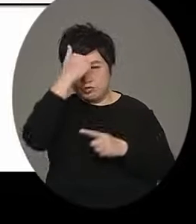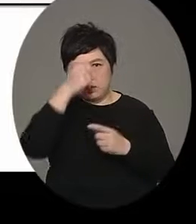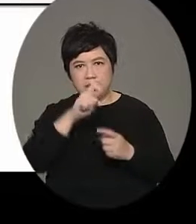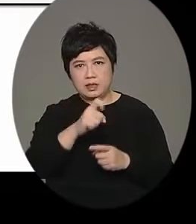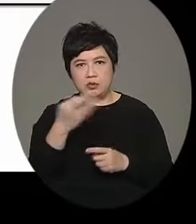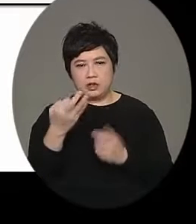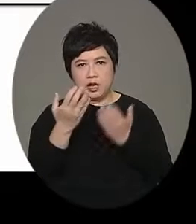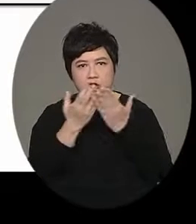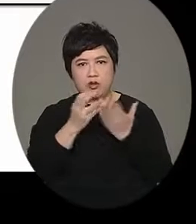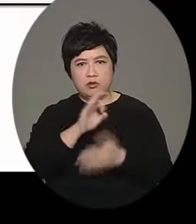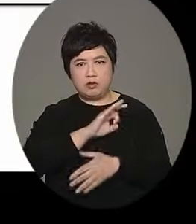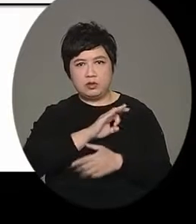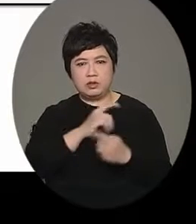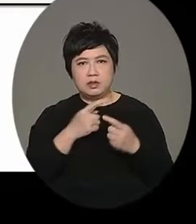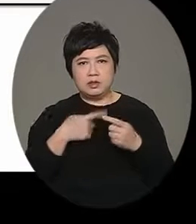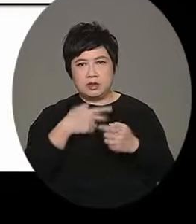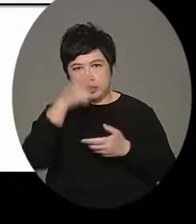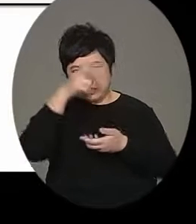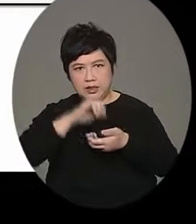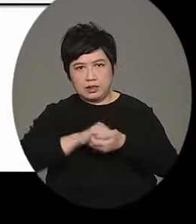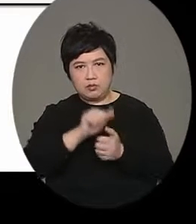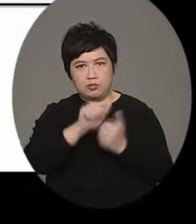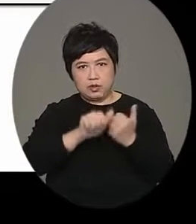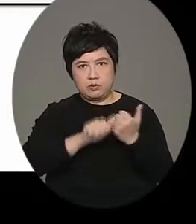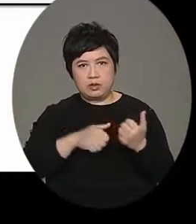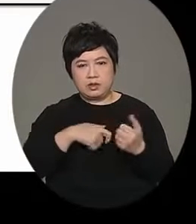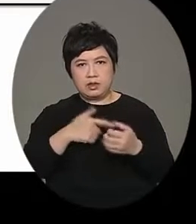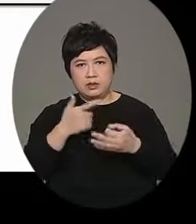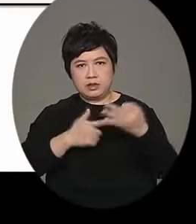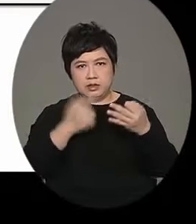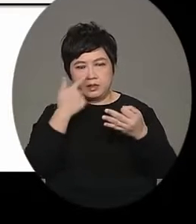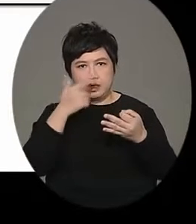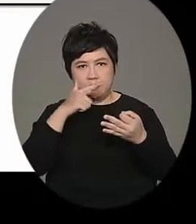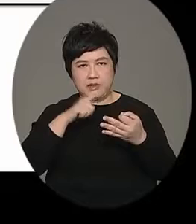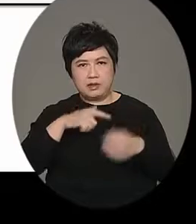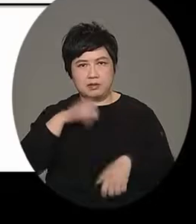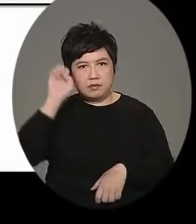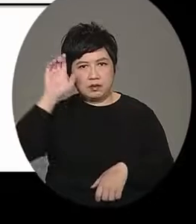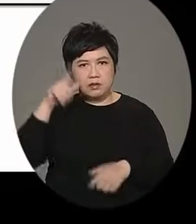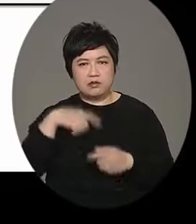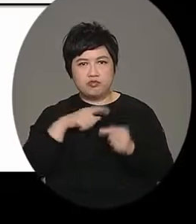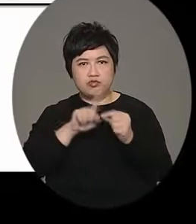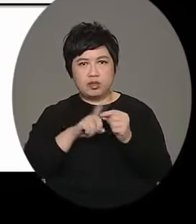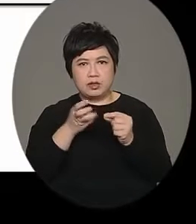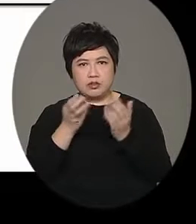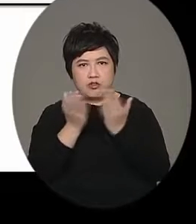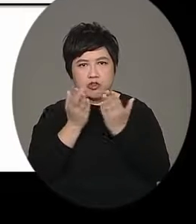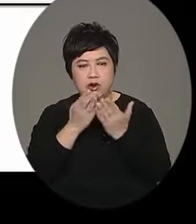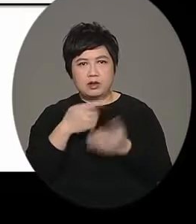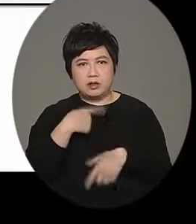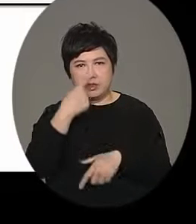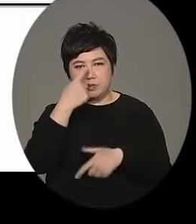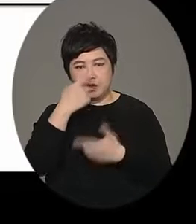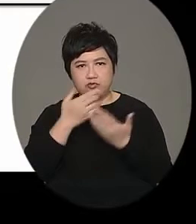三學社的全國政協委員許俊就有嶄新的看法了。他建議中小學將英文剔出必修